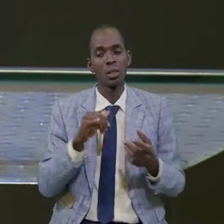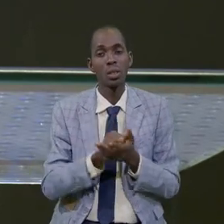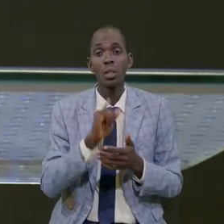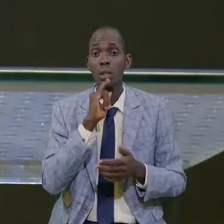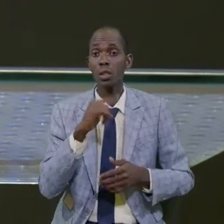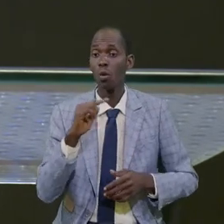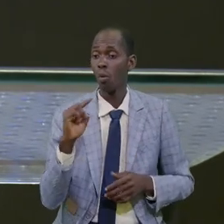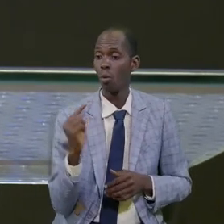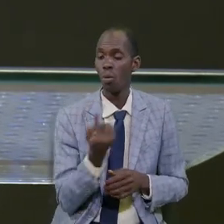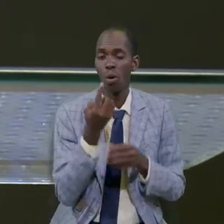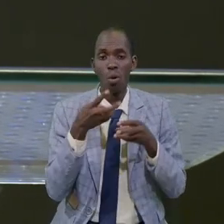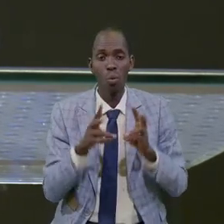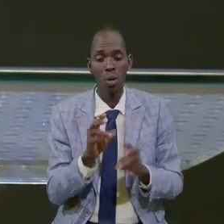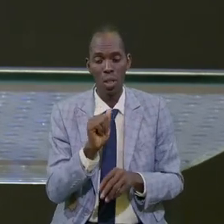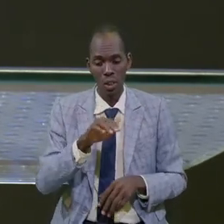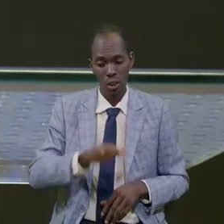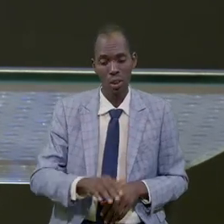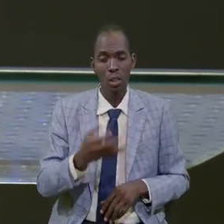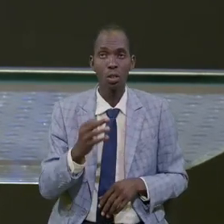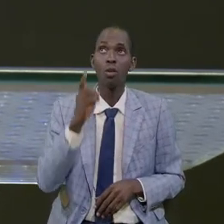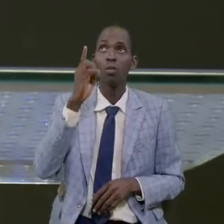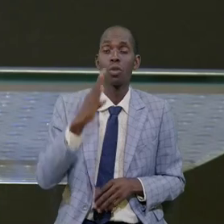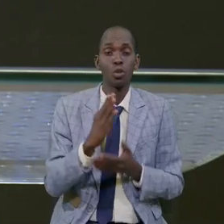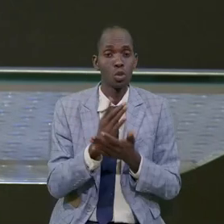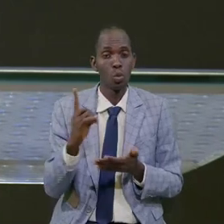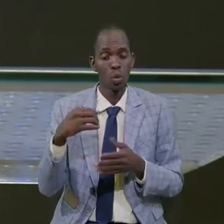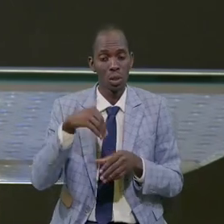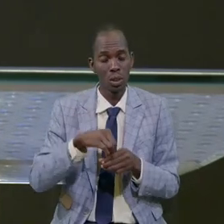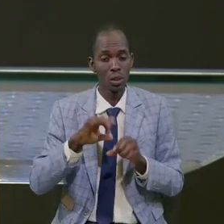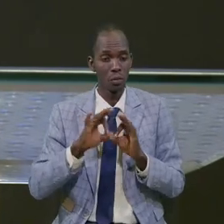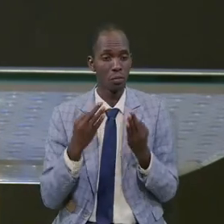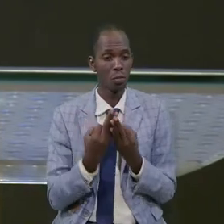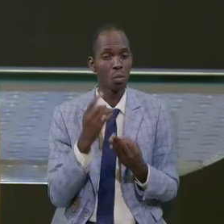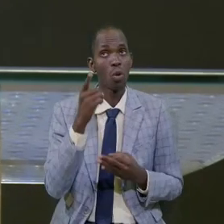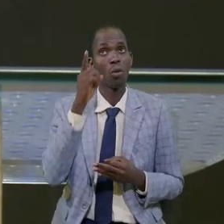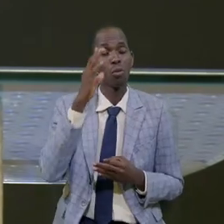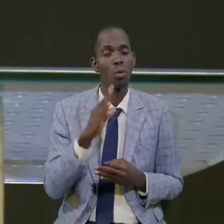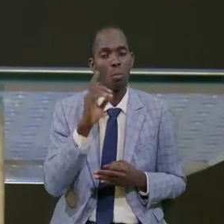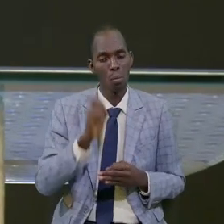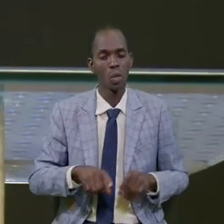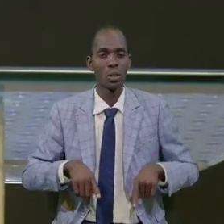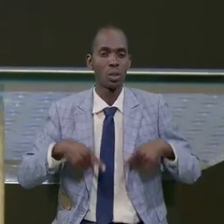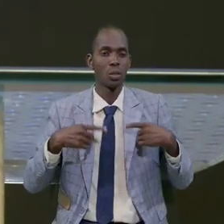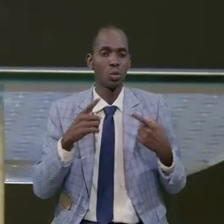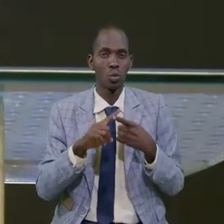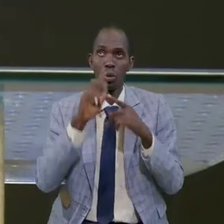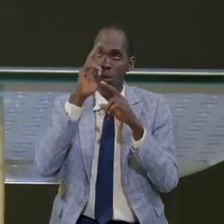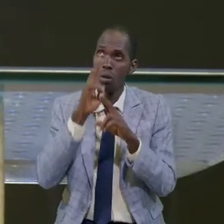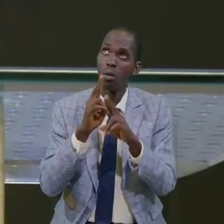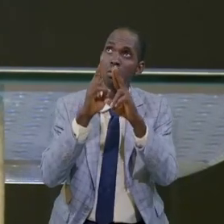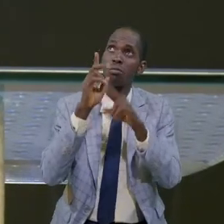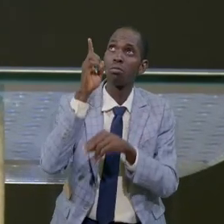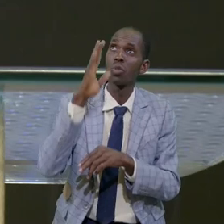manière qu'un enfant de Dieu, que quelqu'un qui est dans la famille de Dieu doit vivre. Il va vouloir vivre pour